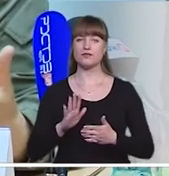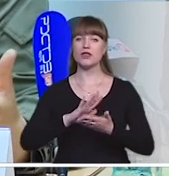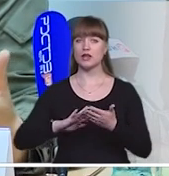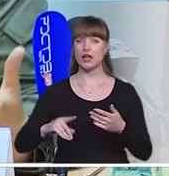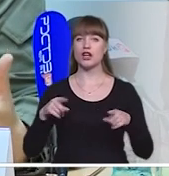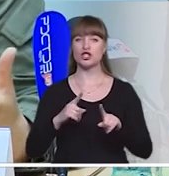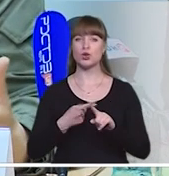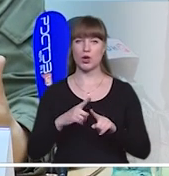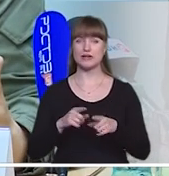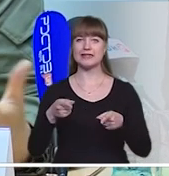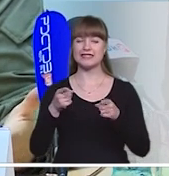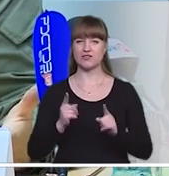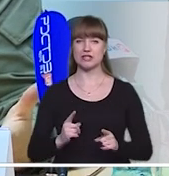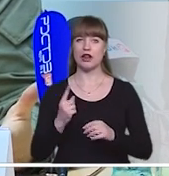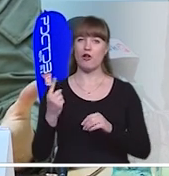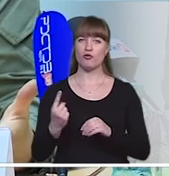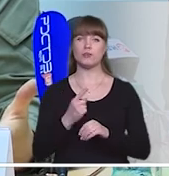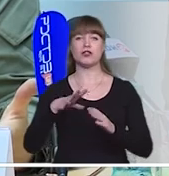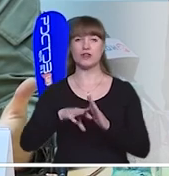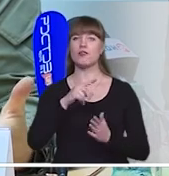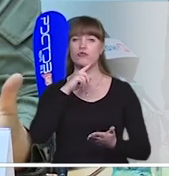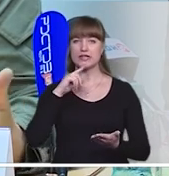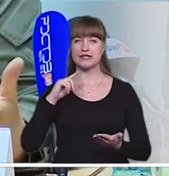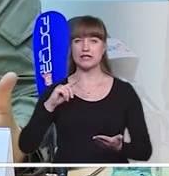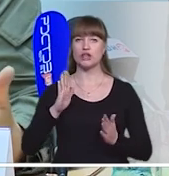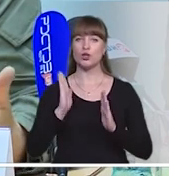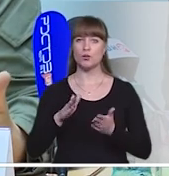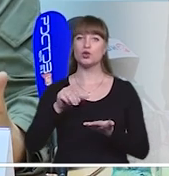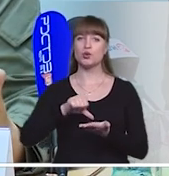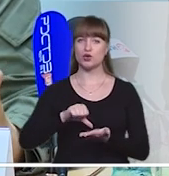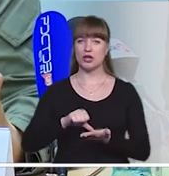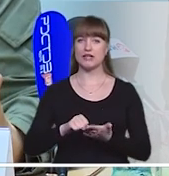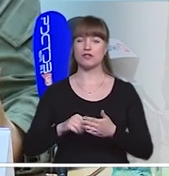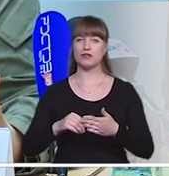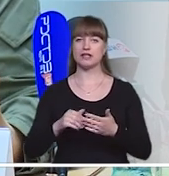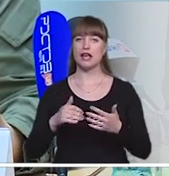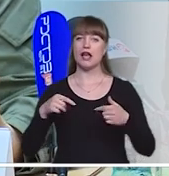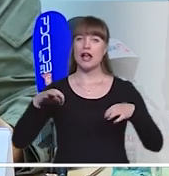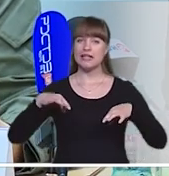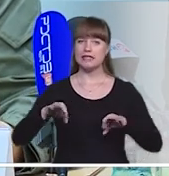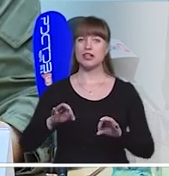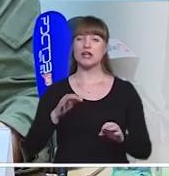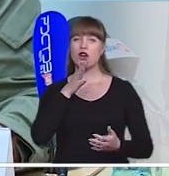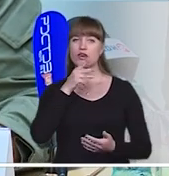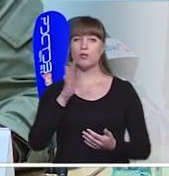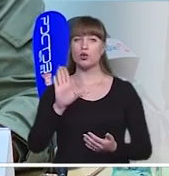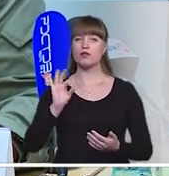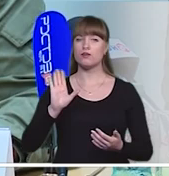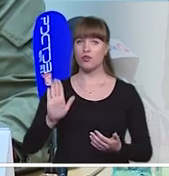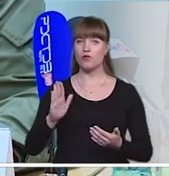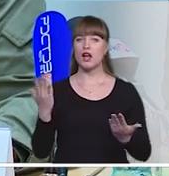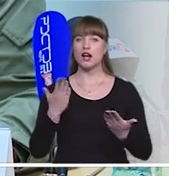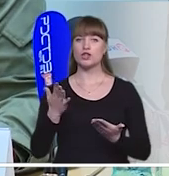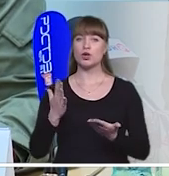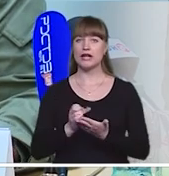Далее, что это действительно впервые в России будет участвовать техника времен Великой Отечественной войны, которая